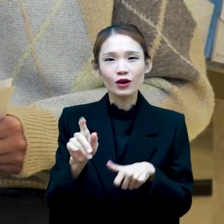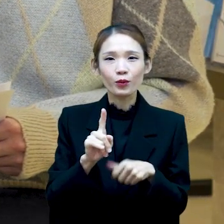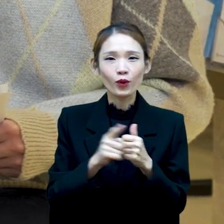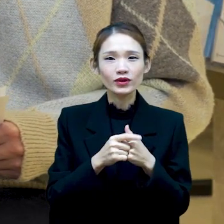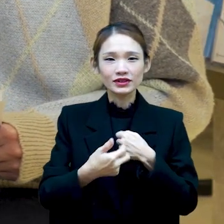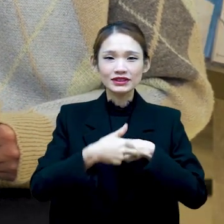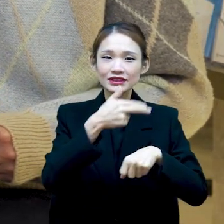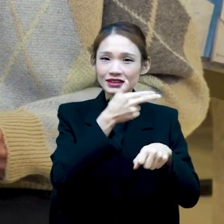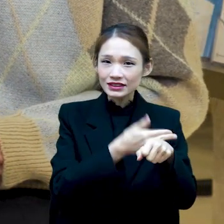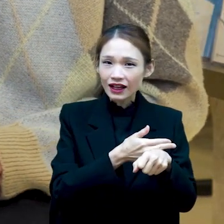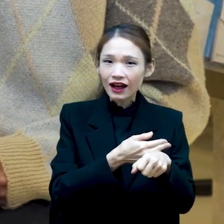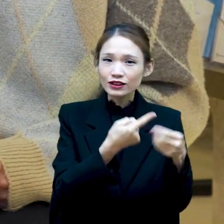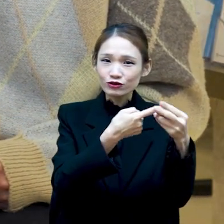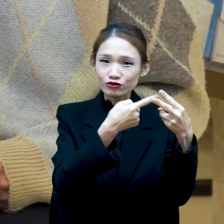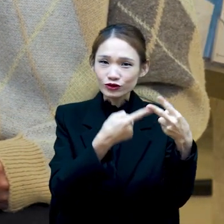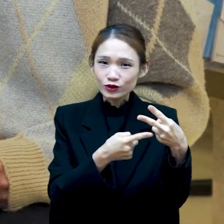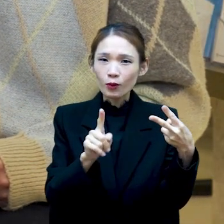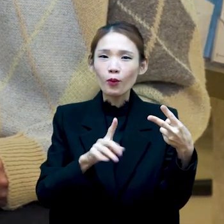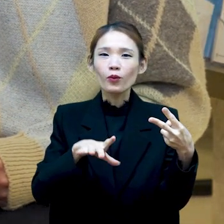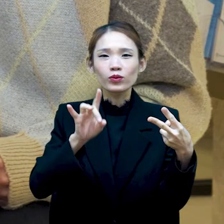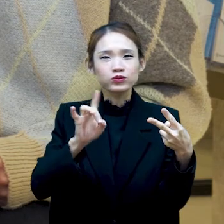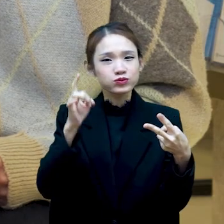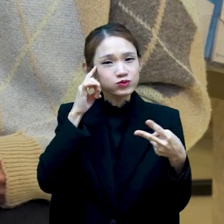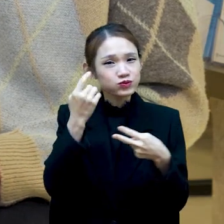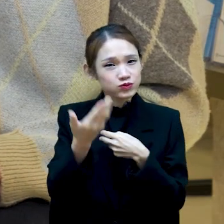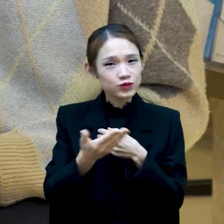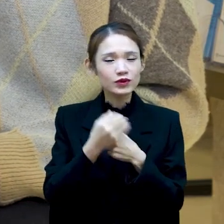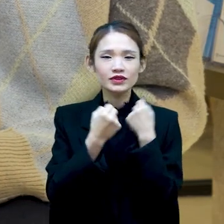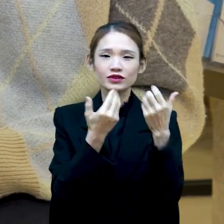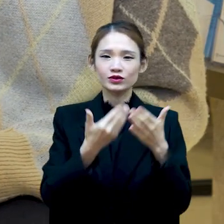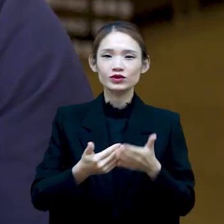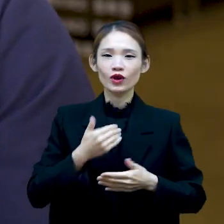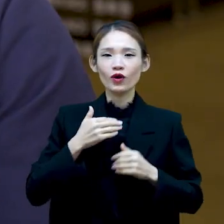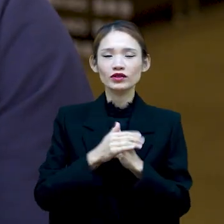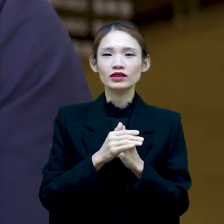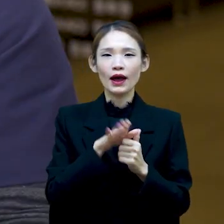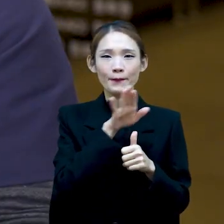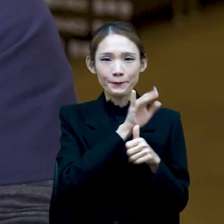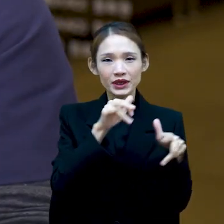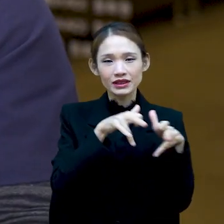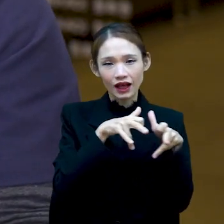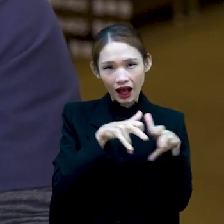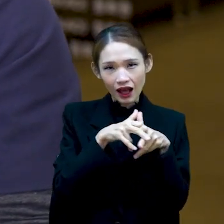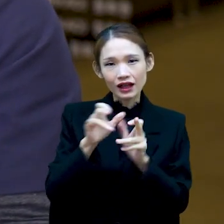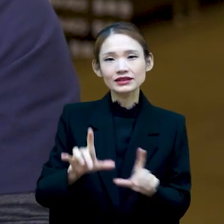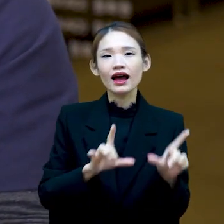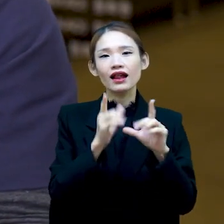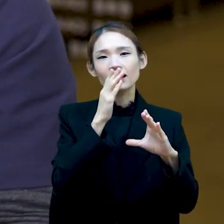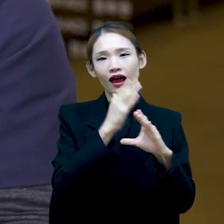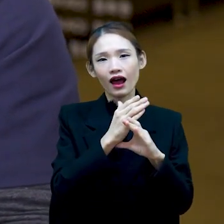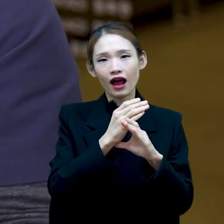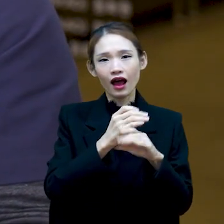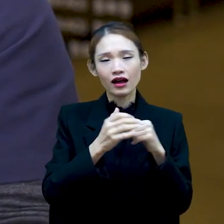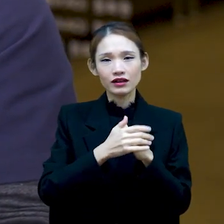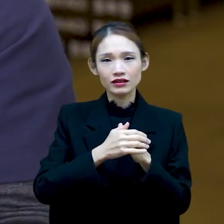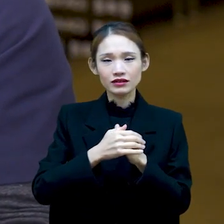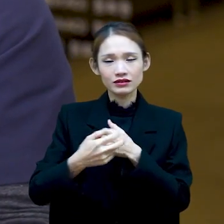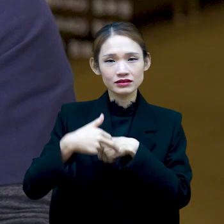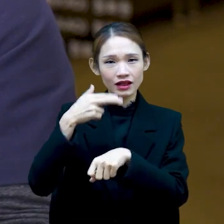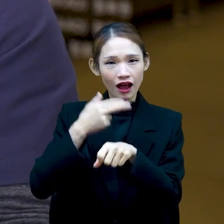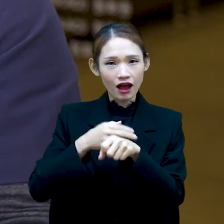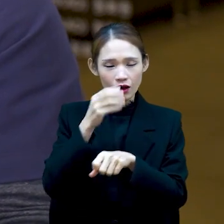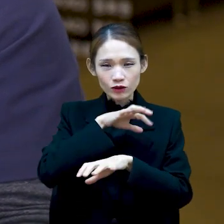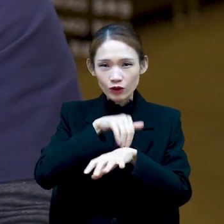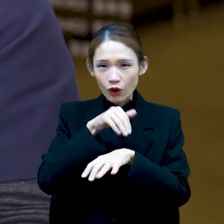장애가 먼저였는지 의사가 먼저였는지 설명을 해주시면 좋을 것 같아요. 저는 비장애인의 삶을 살다가 레지던트 2년차